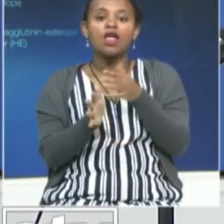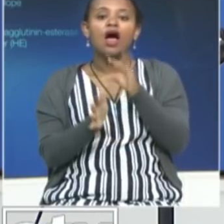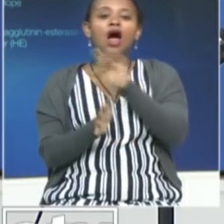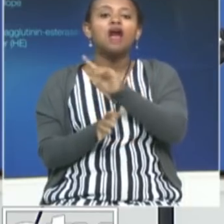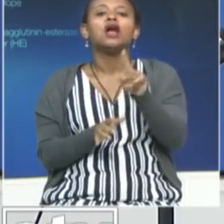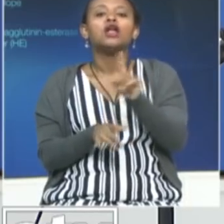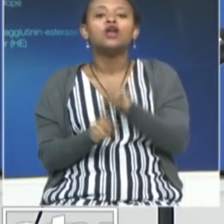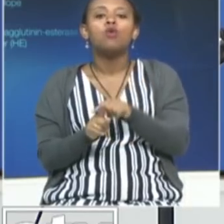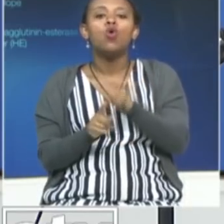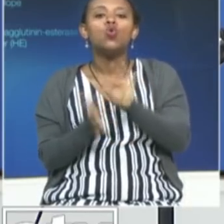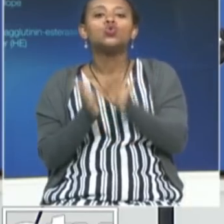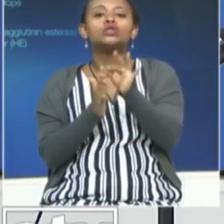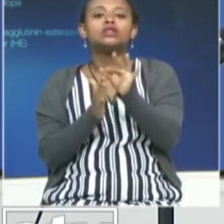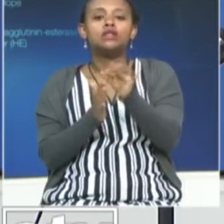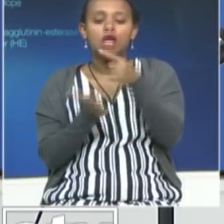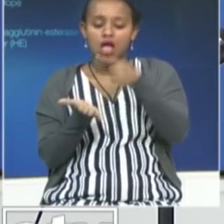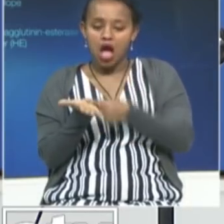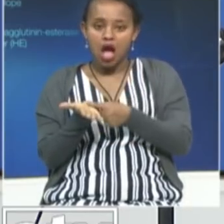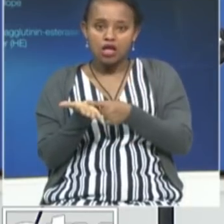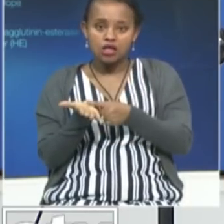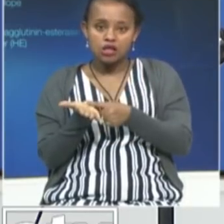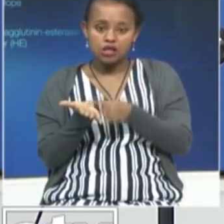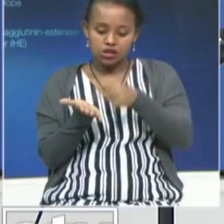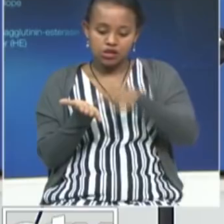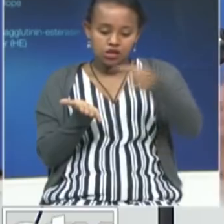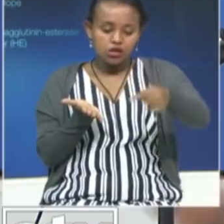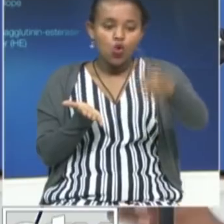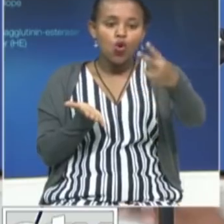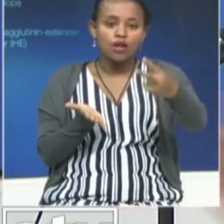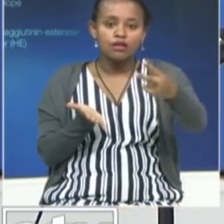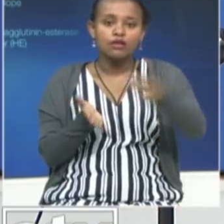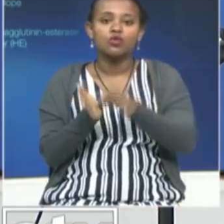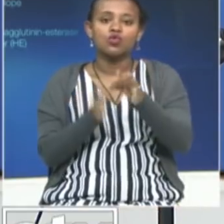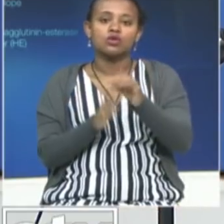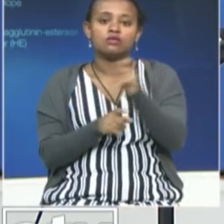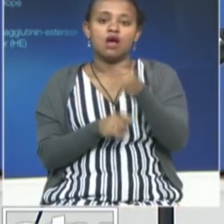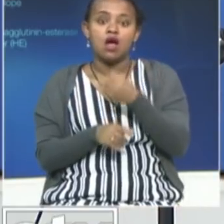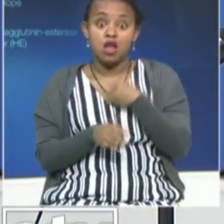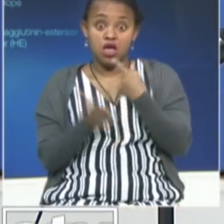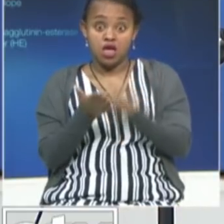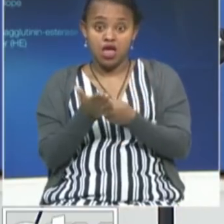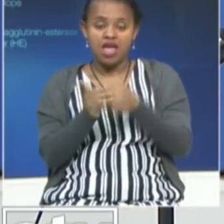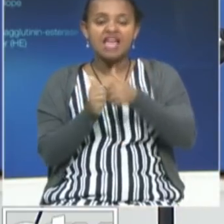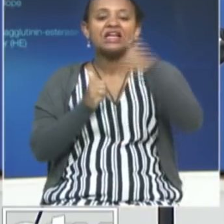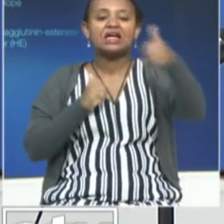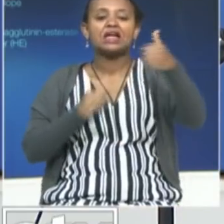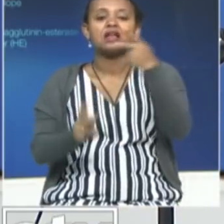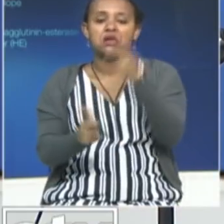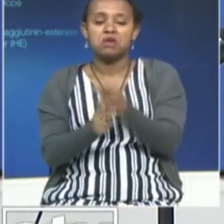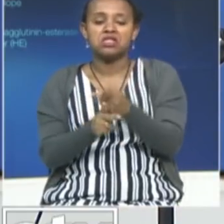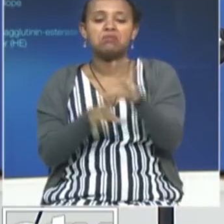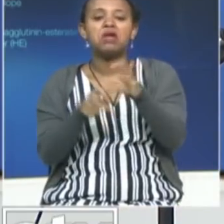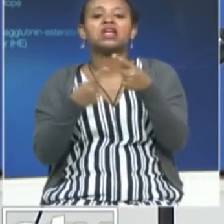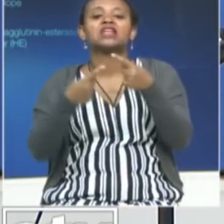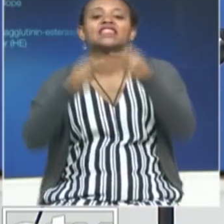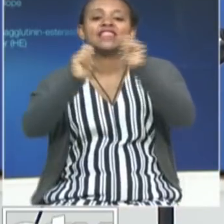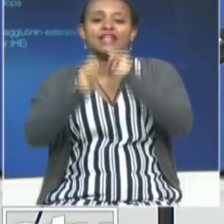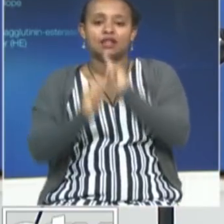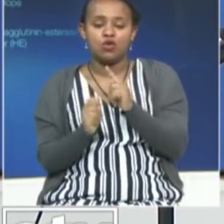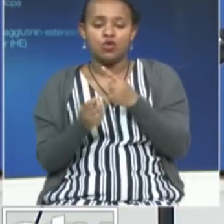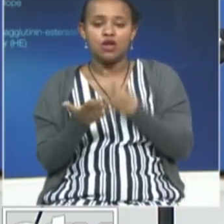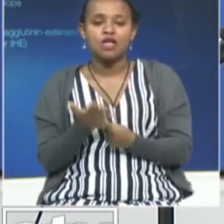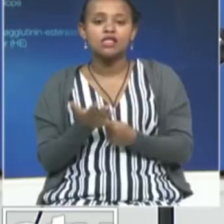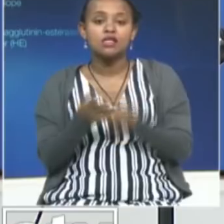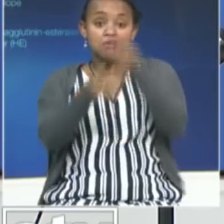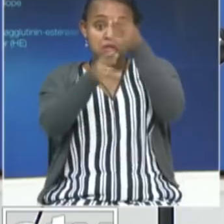ጽፎ የሚያስቀምጡም አሉ። ወንበሮች አሉበት ሲሆን አንድ ሰው እዚህ ይቀመጣል፣ ሌላኛው እዚህ። ይሄ ርቀትን ለማስጠበቅ የሚደረጉ ጥረቶች ናቸው።